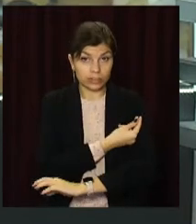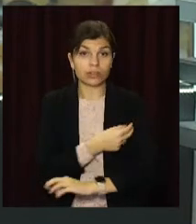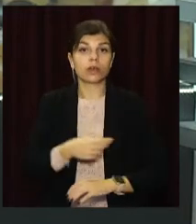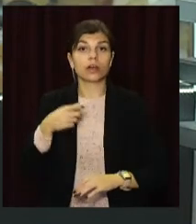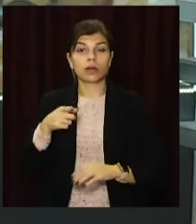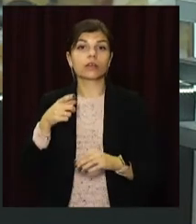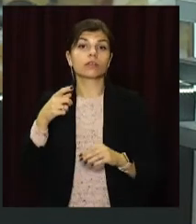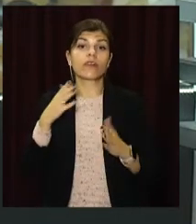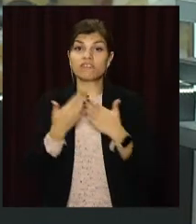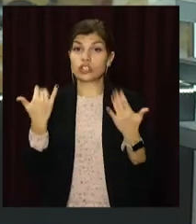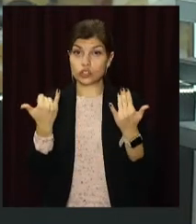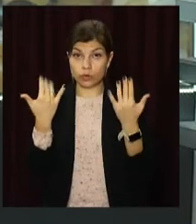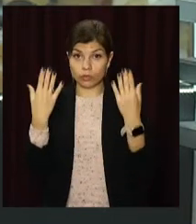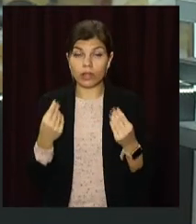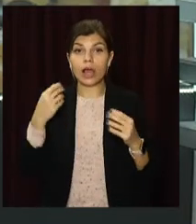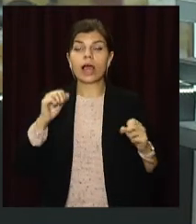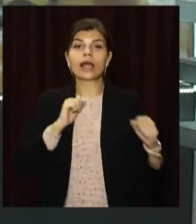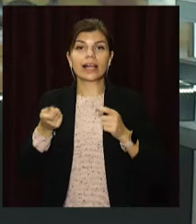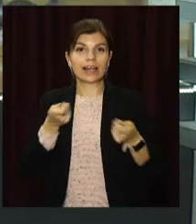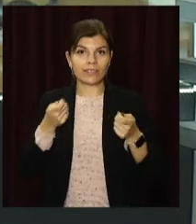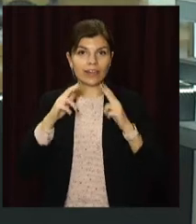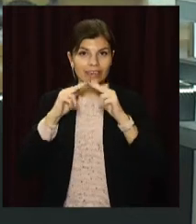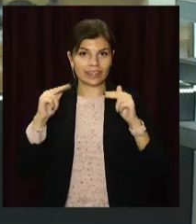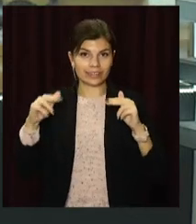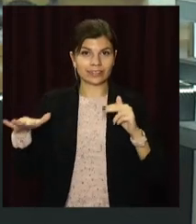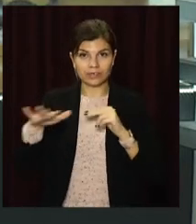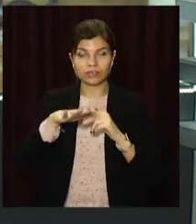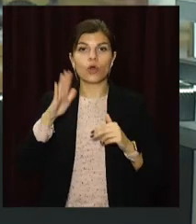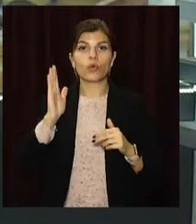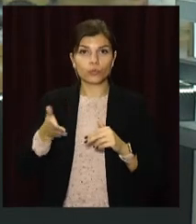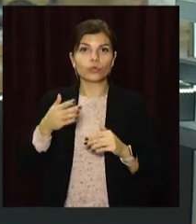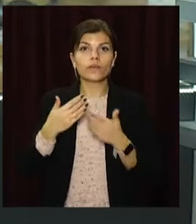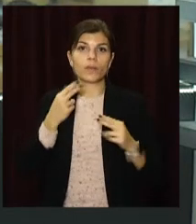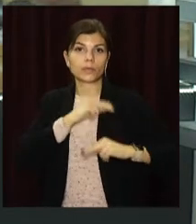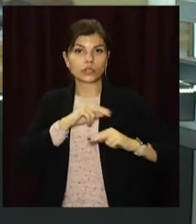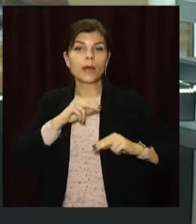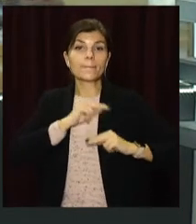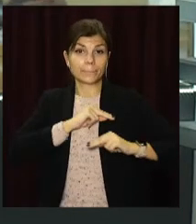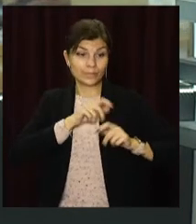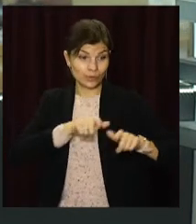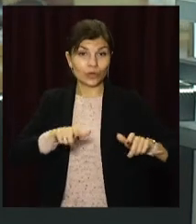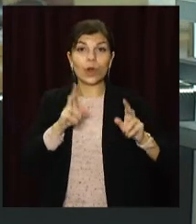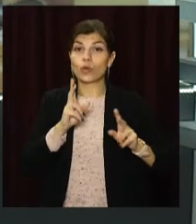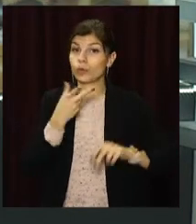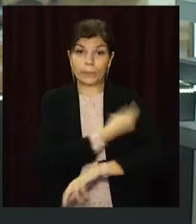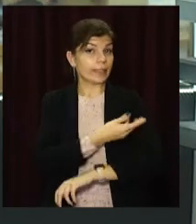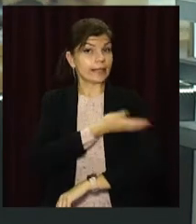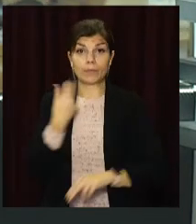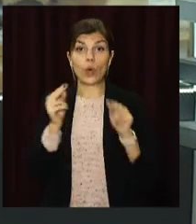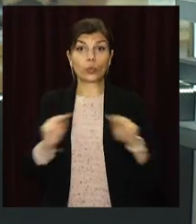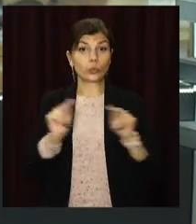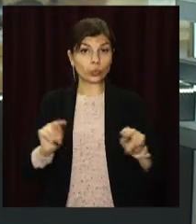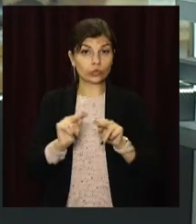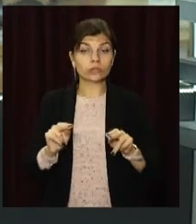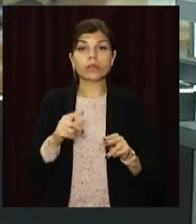навчати дітей. Відсьогодні керівники навчальних закладів Дніпра будуть відсторонювати від роботи працівників, які не щепилися. Уже